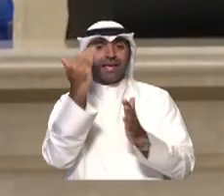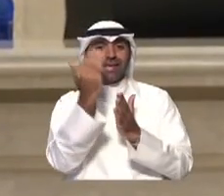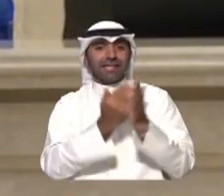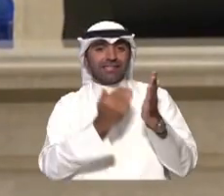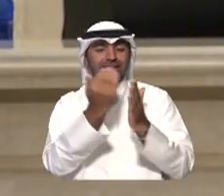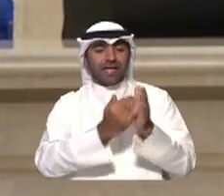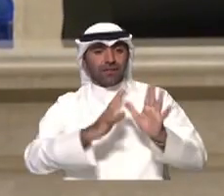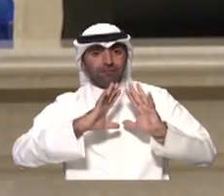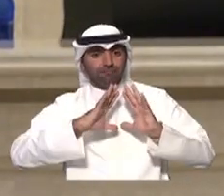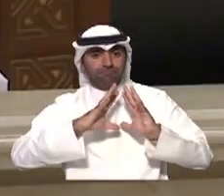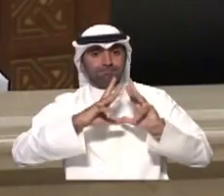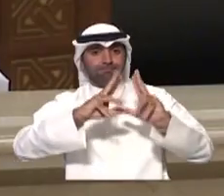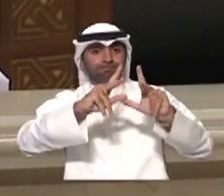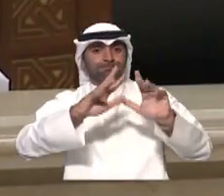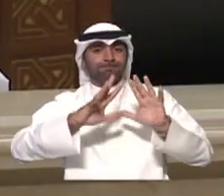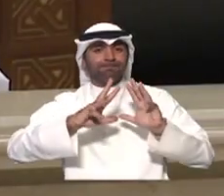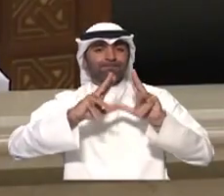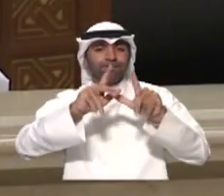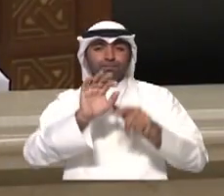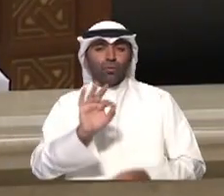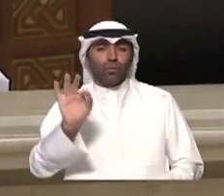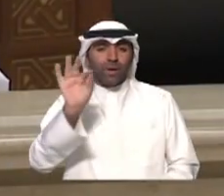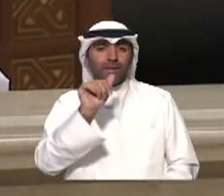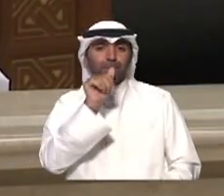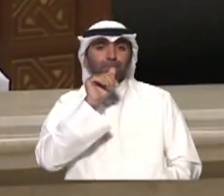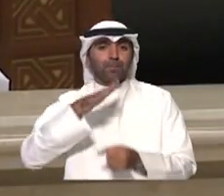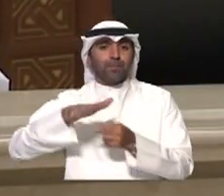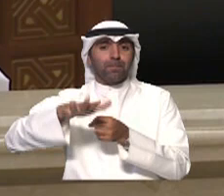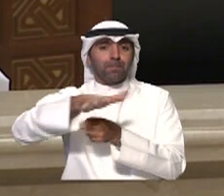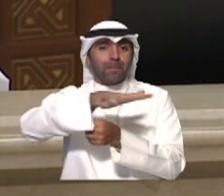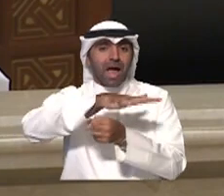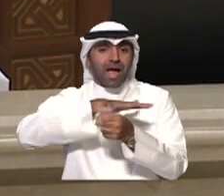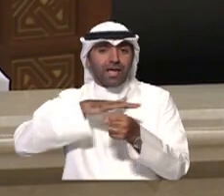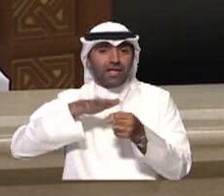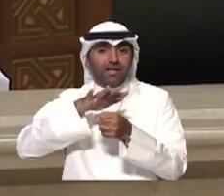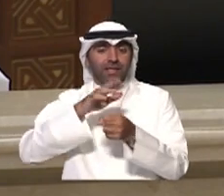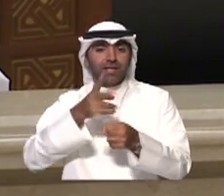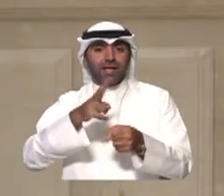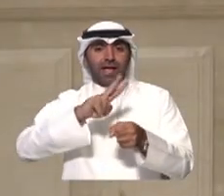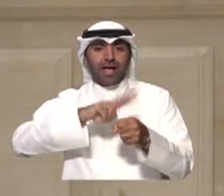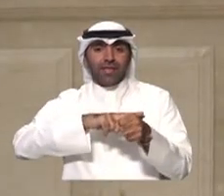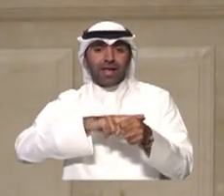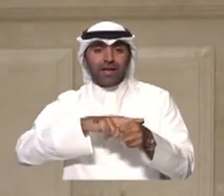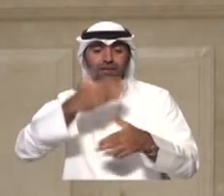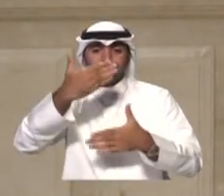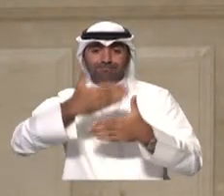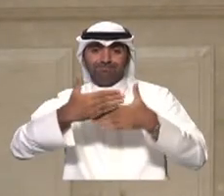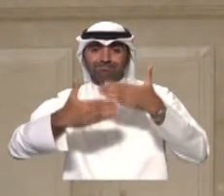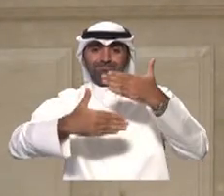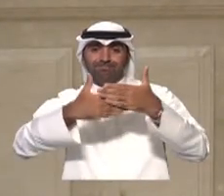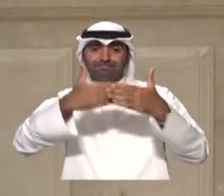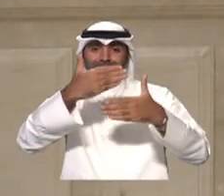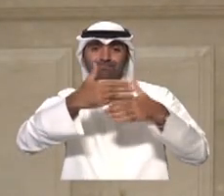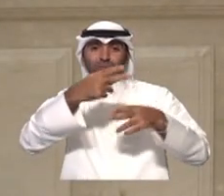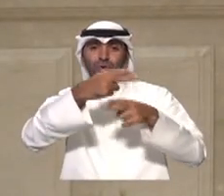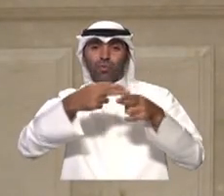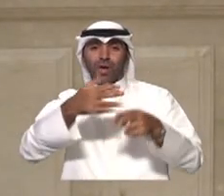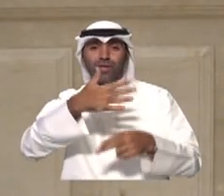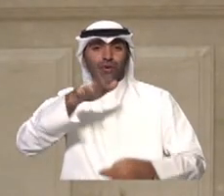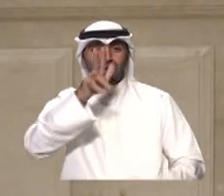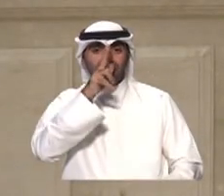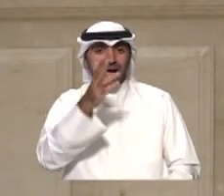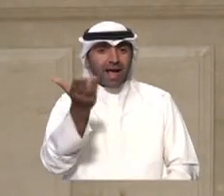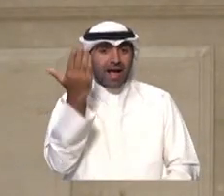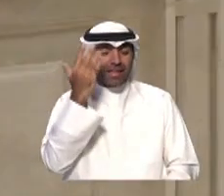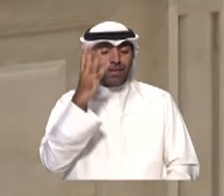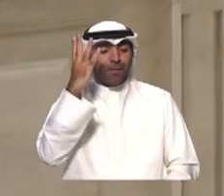فيلك والوقود البيئي وتجميل مدينة الكويت ومشاريع وزارة الصحة ومشروعات مطار